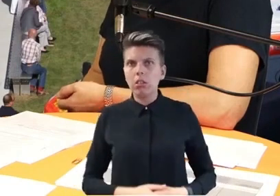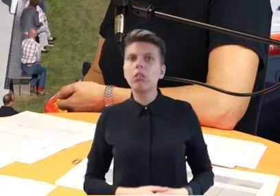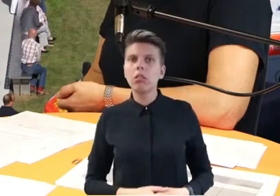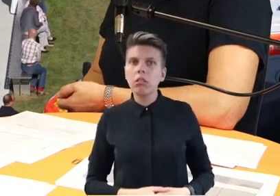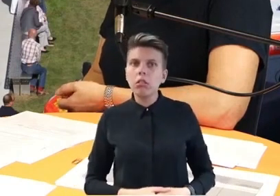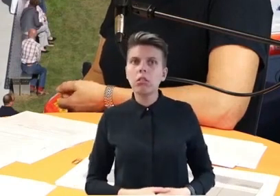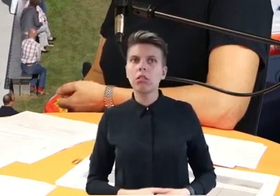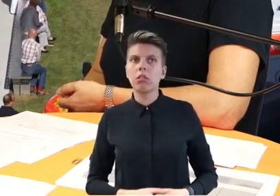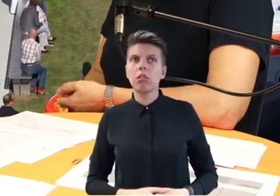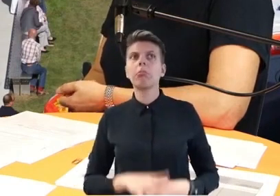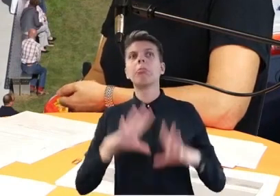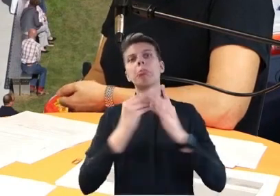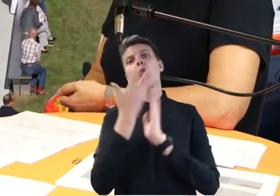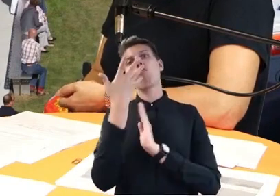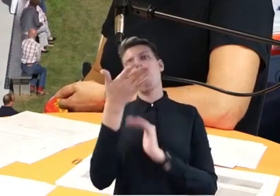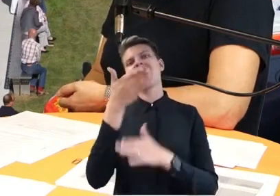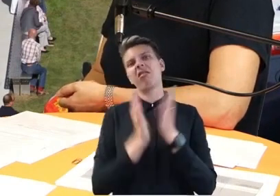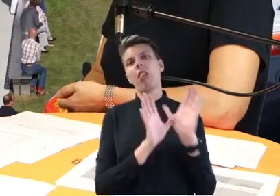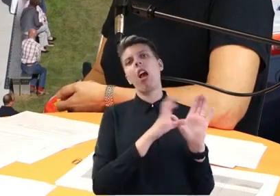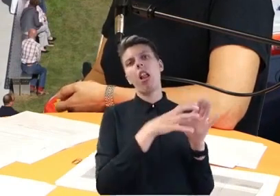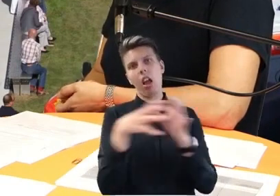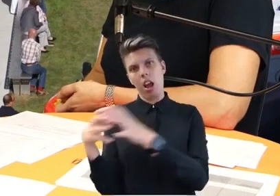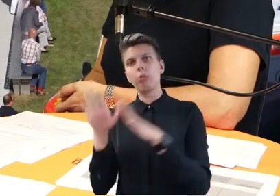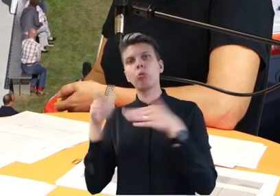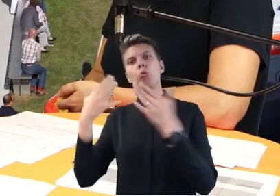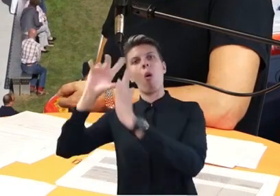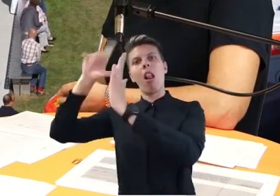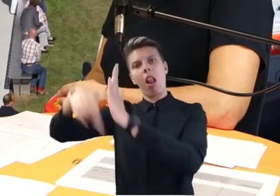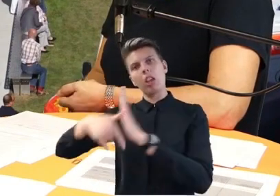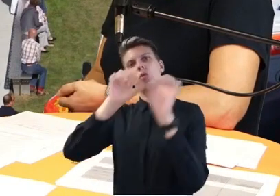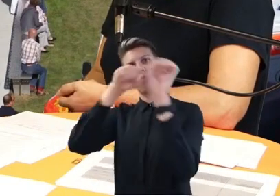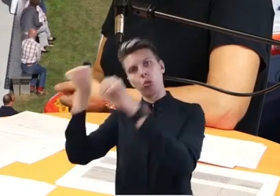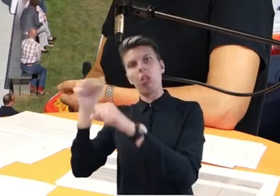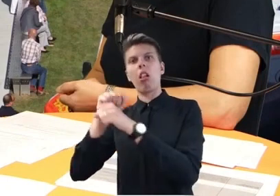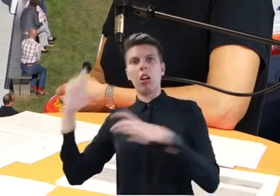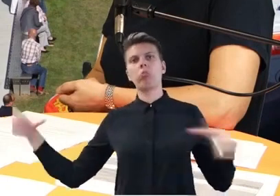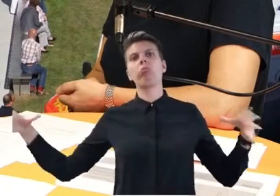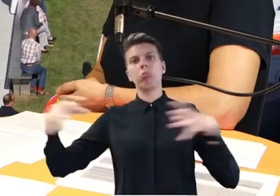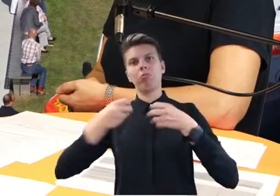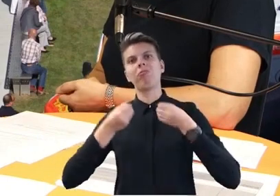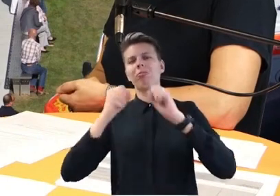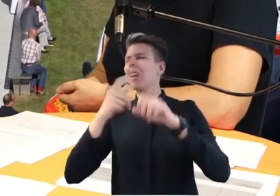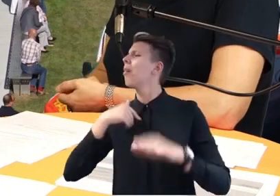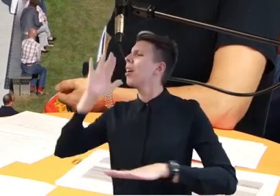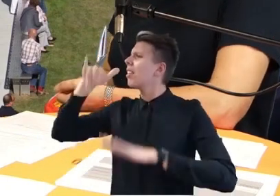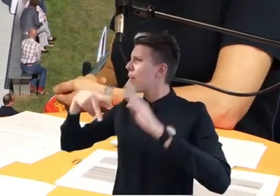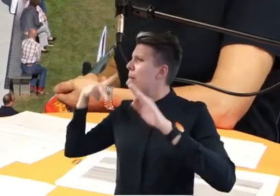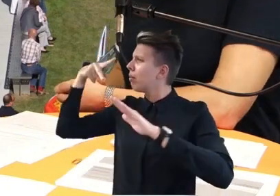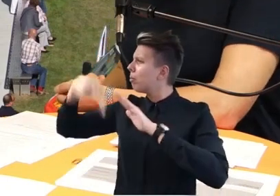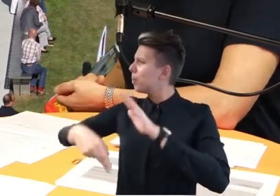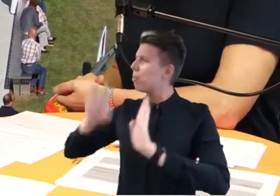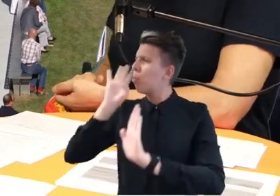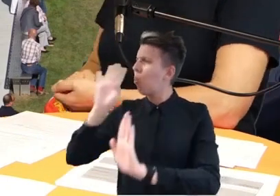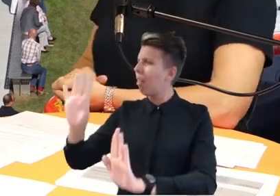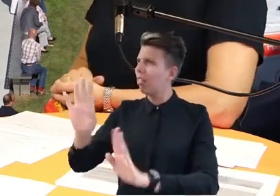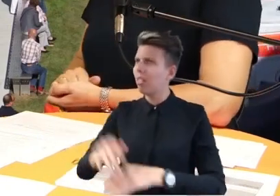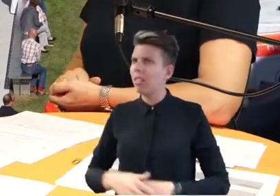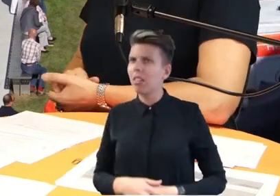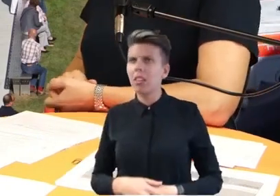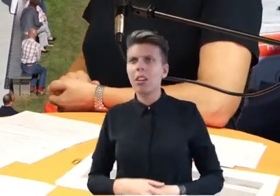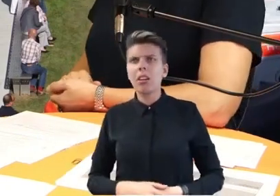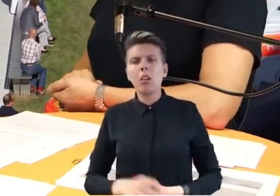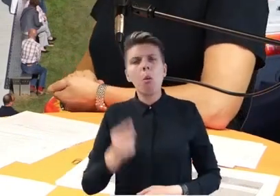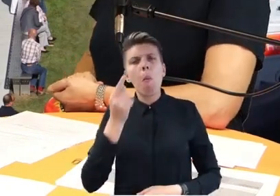5 Teileinheiten zusammengeschlossen ihr Leistungspotenzial bewältigen können. Darf ich da Das kurz einhaken?